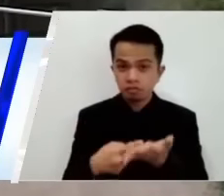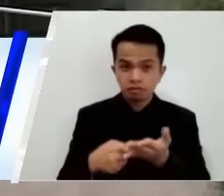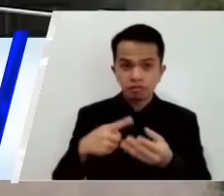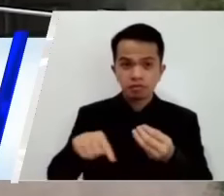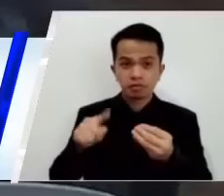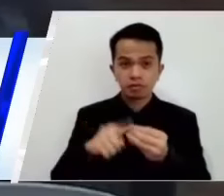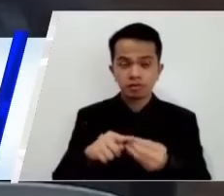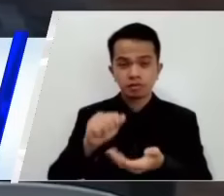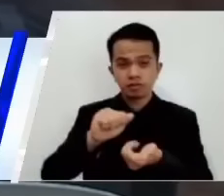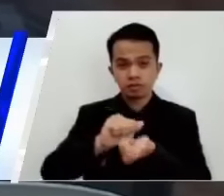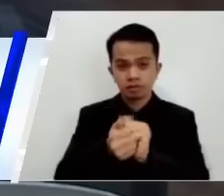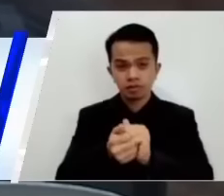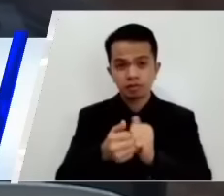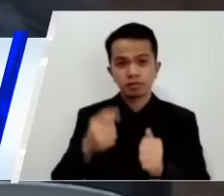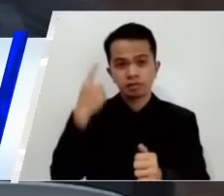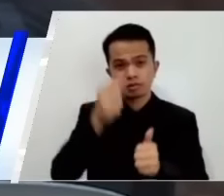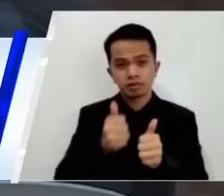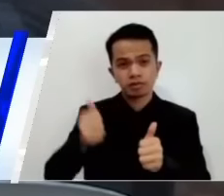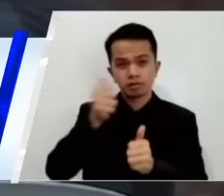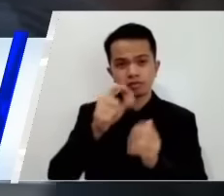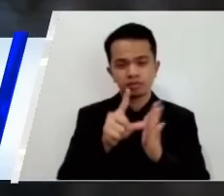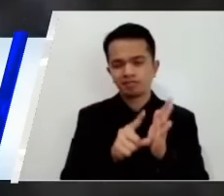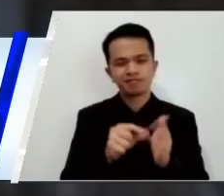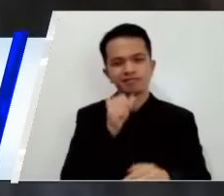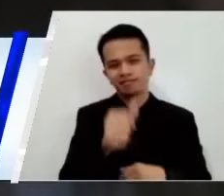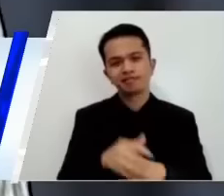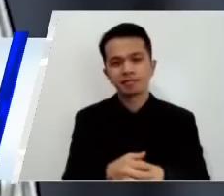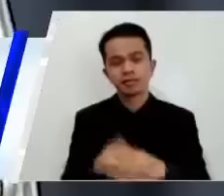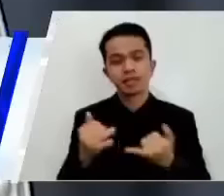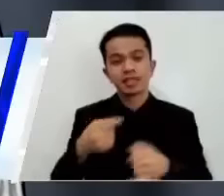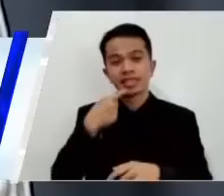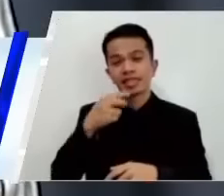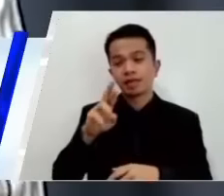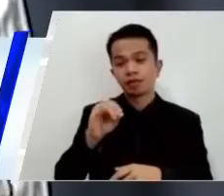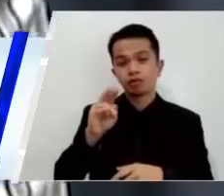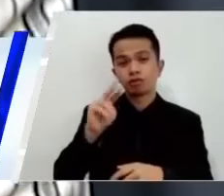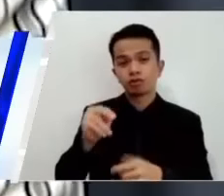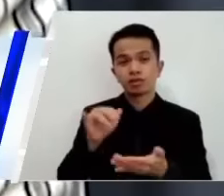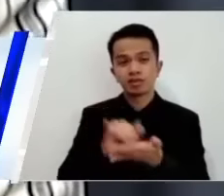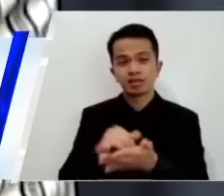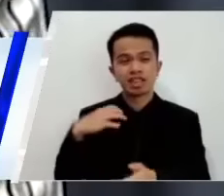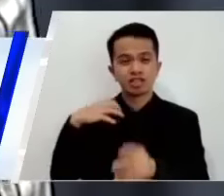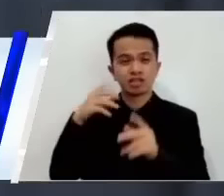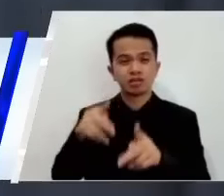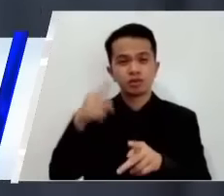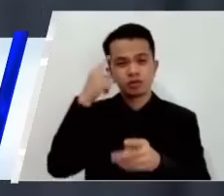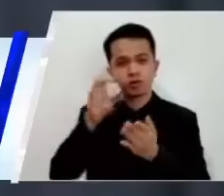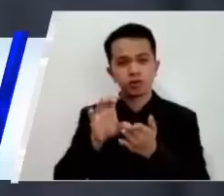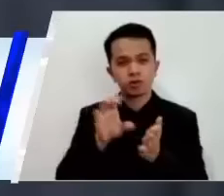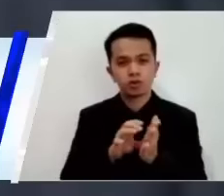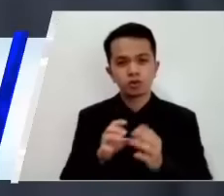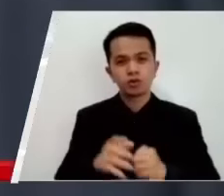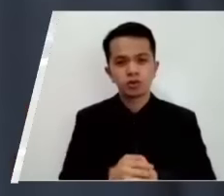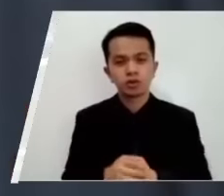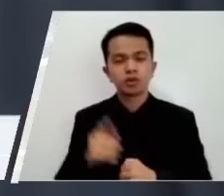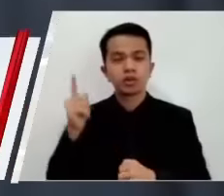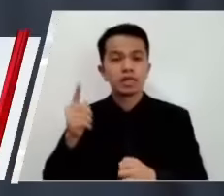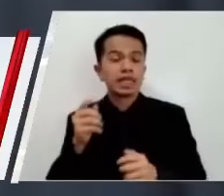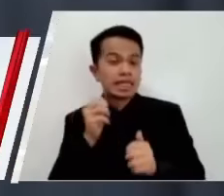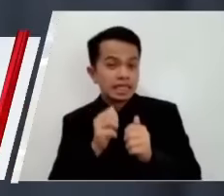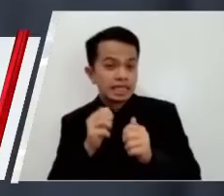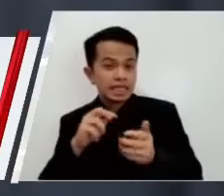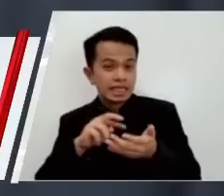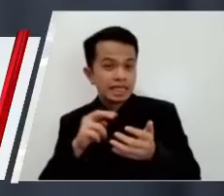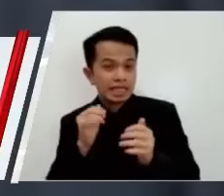saligang batas, sabi ni Senador Robin Padilla, ang chair ng Senate Committee on Constitutional Amendments. Kung meron pong magbabanggit nun, ako